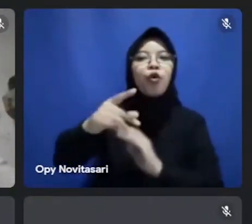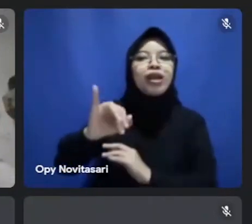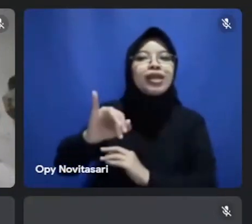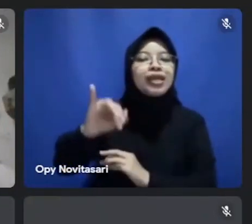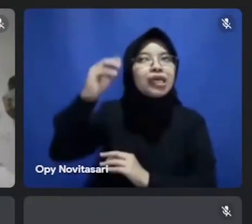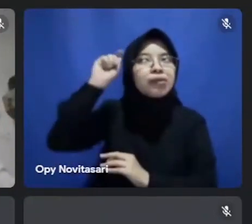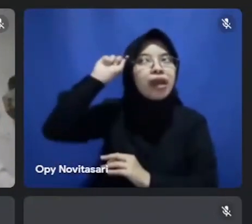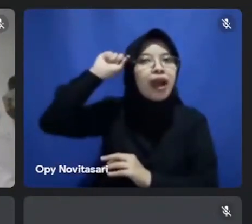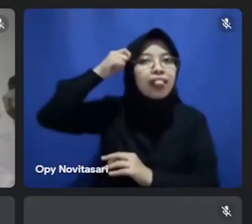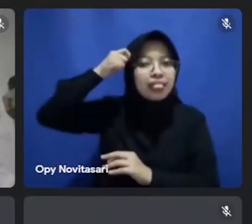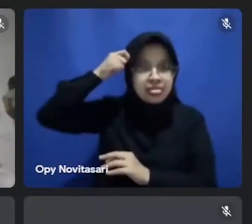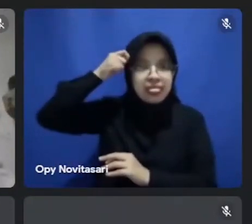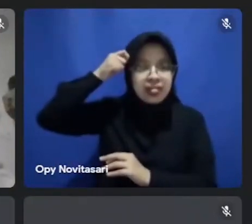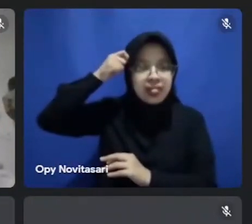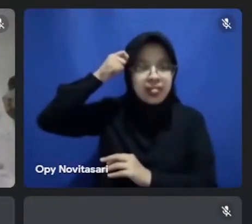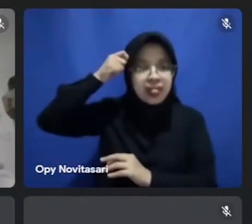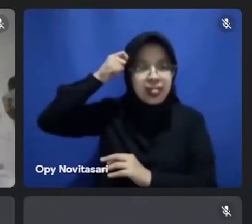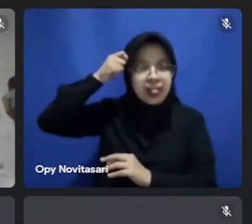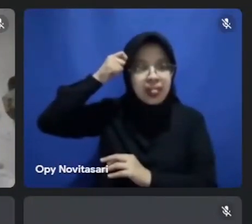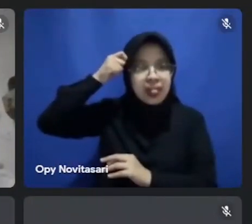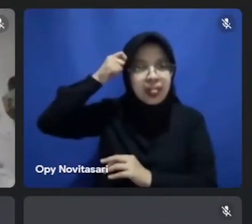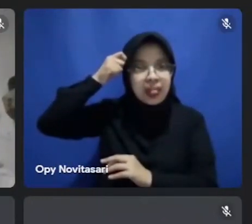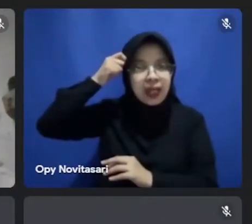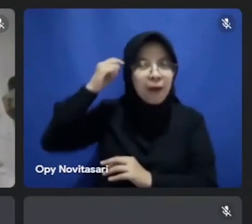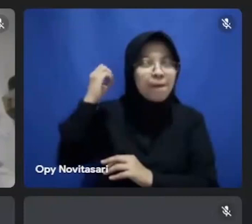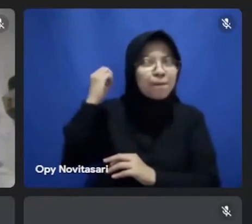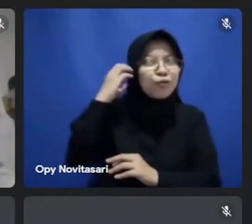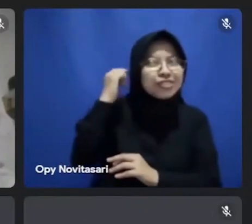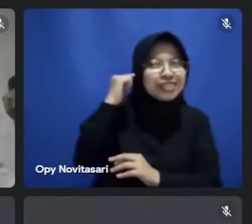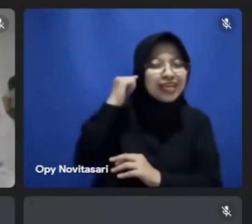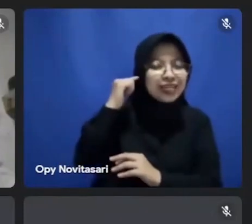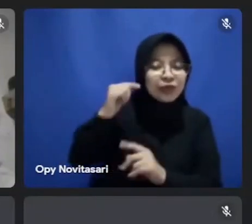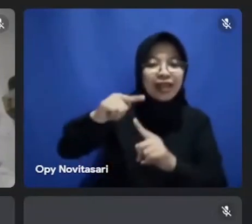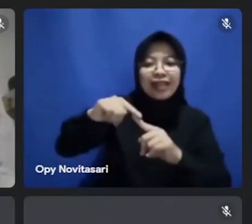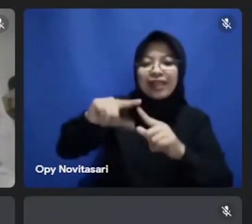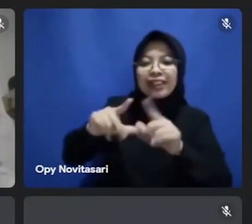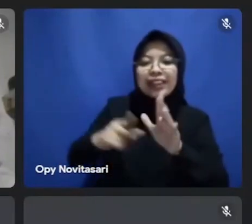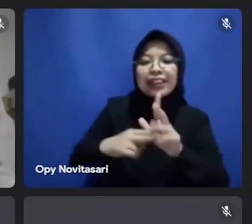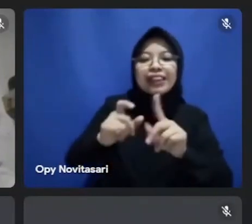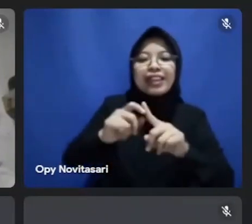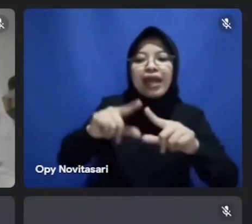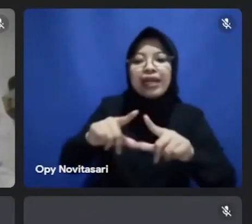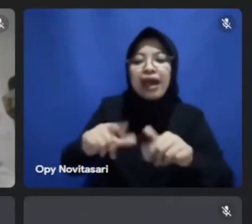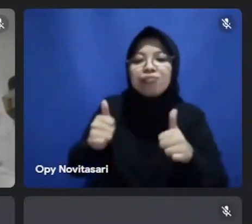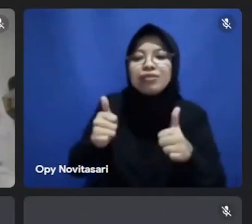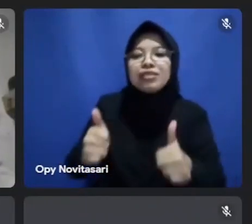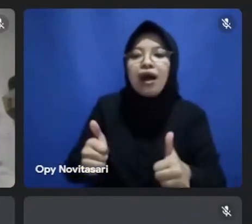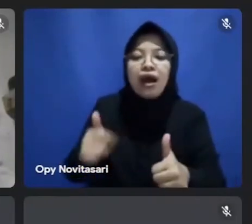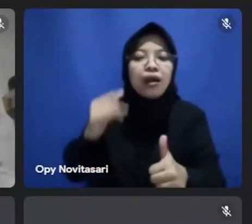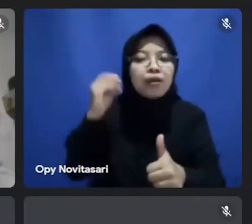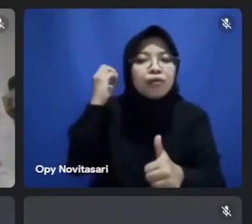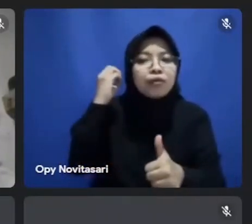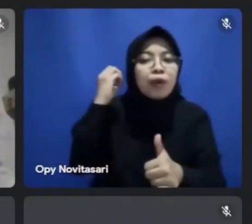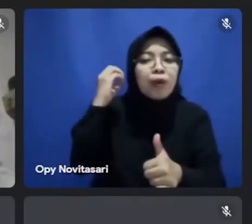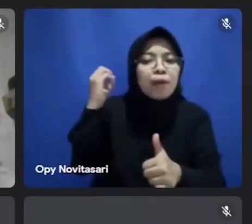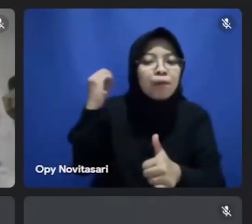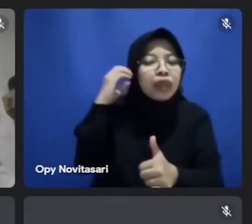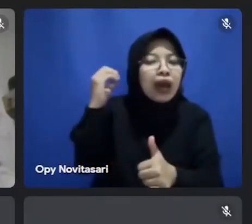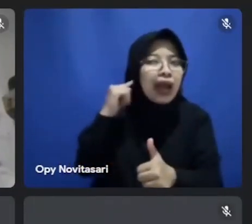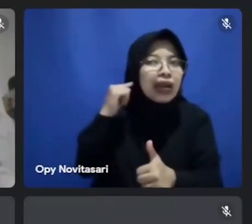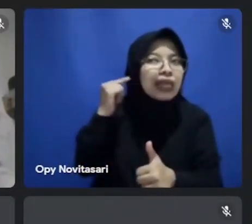itu bisa menjadi ee penanda dan bunyi itu tidak semata-mata bunyi yang didengar